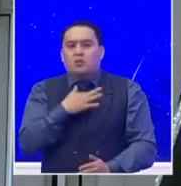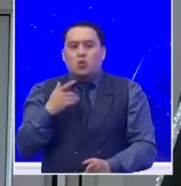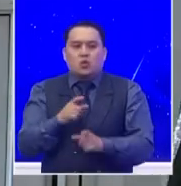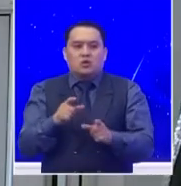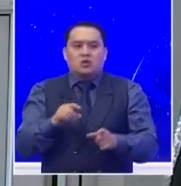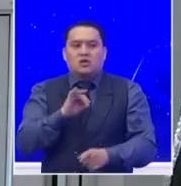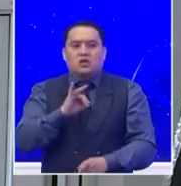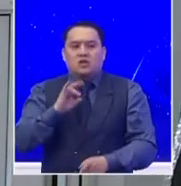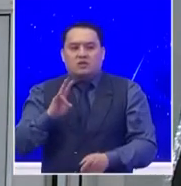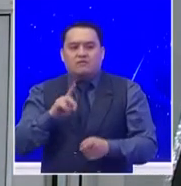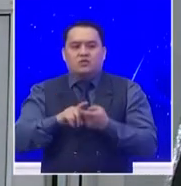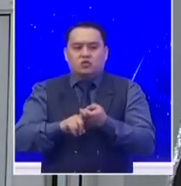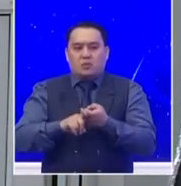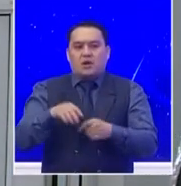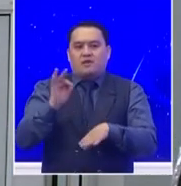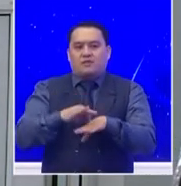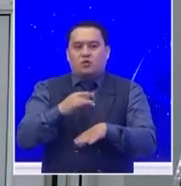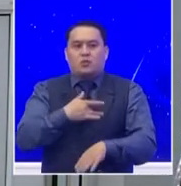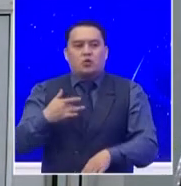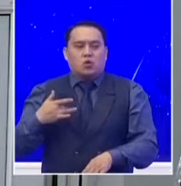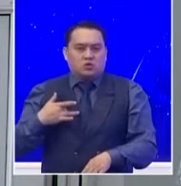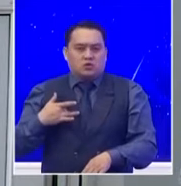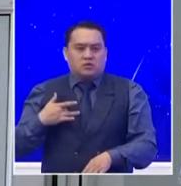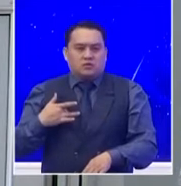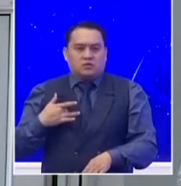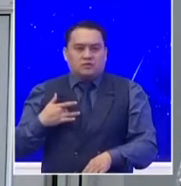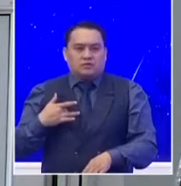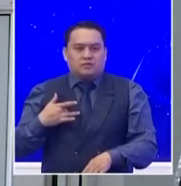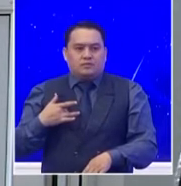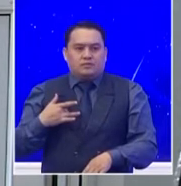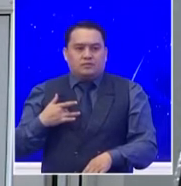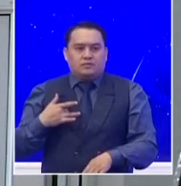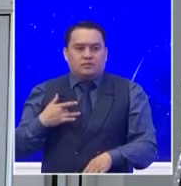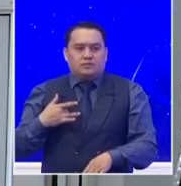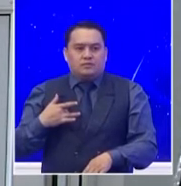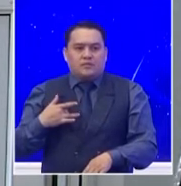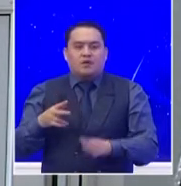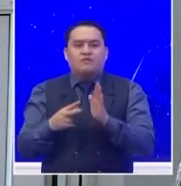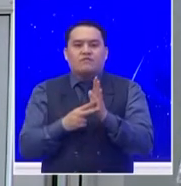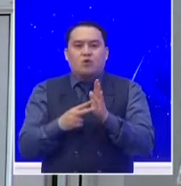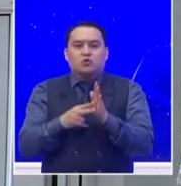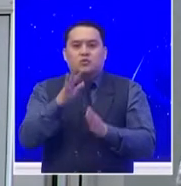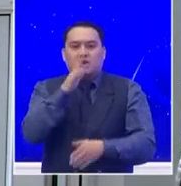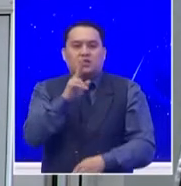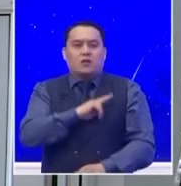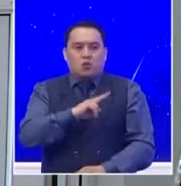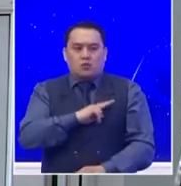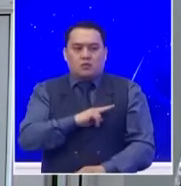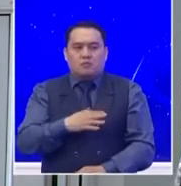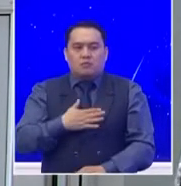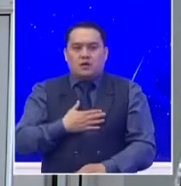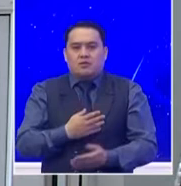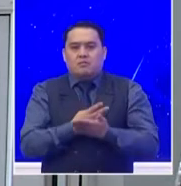болеют инфекционными заболеваниями, то есть туберкулез. И, за 8 лет работы здесь мы